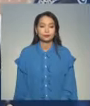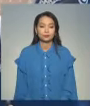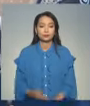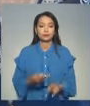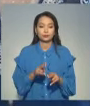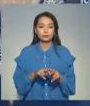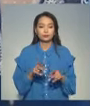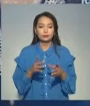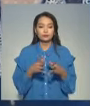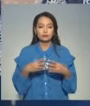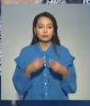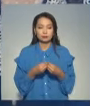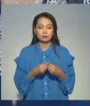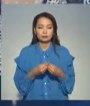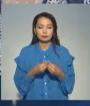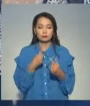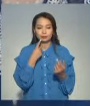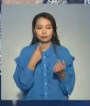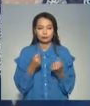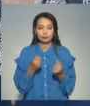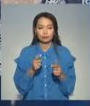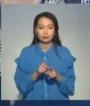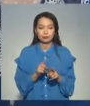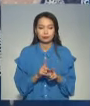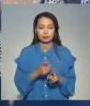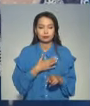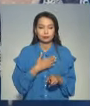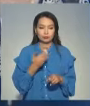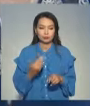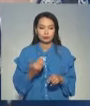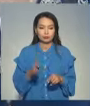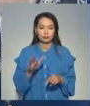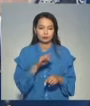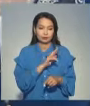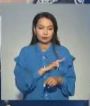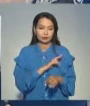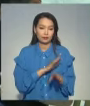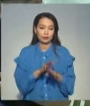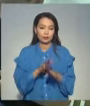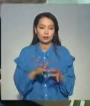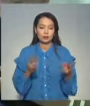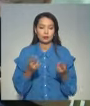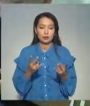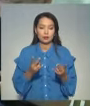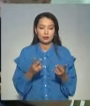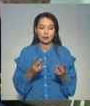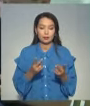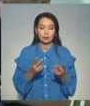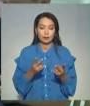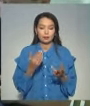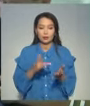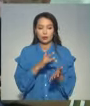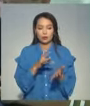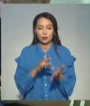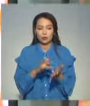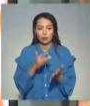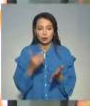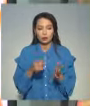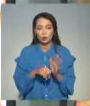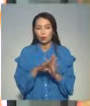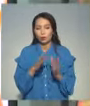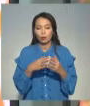отбасын ұйытқысы болуға біз септігімізді тигізуіміз керек деп ойлаймын. Форум аясында қала тұрғындарының үздік отбасы